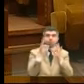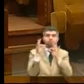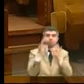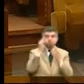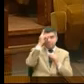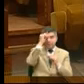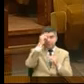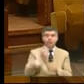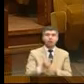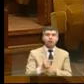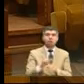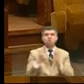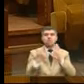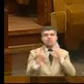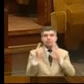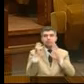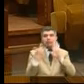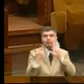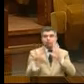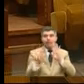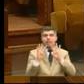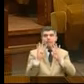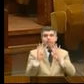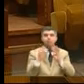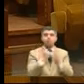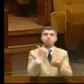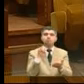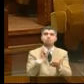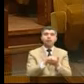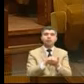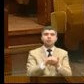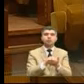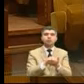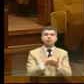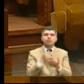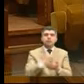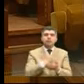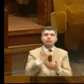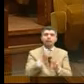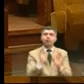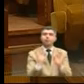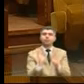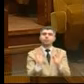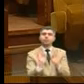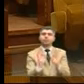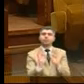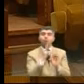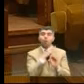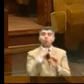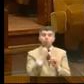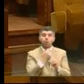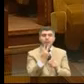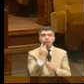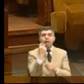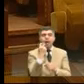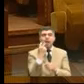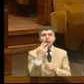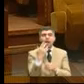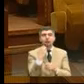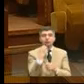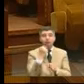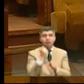في شهر ديال 7 ولا 8 كيموتوا تما شكون اللي غادي يدافع عليهم دابا باقيه الحكومه شهرين راه